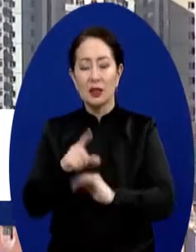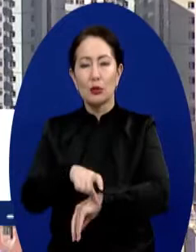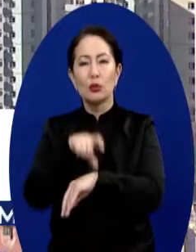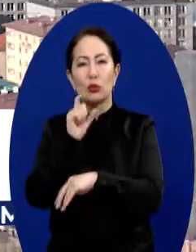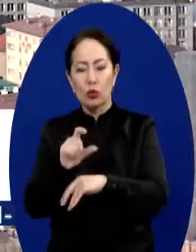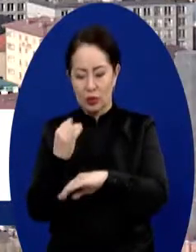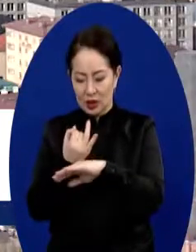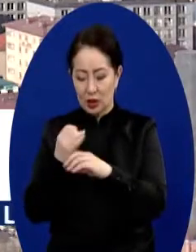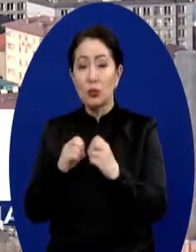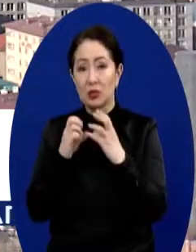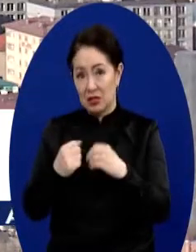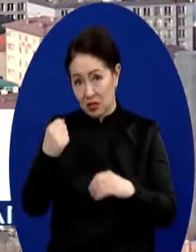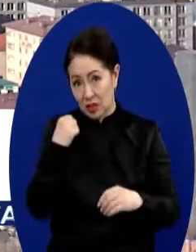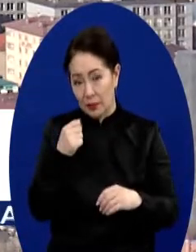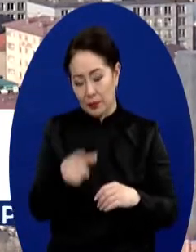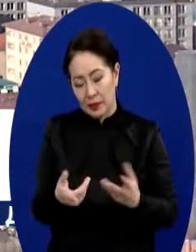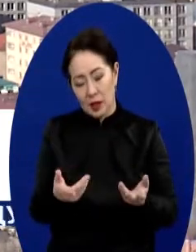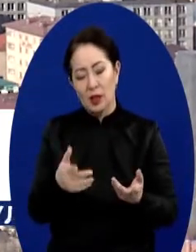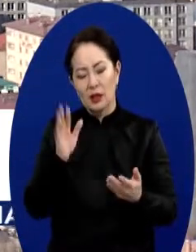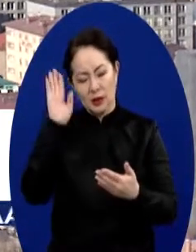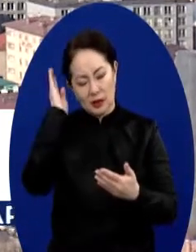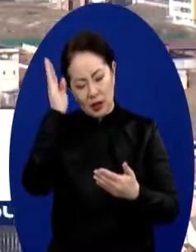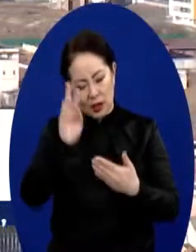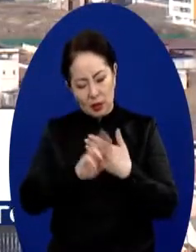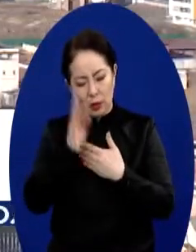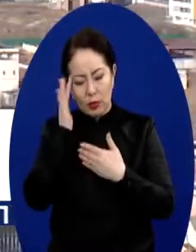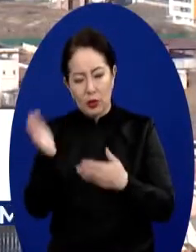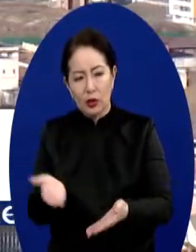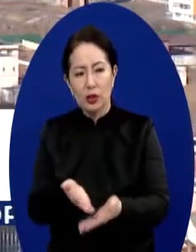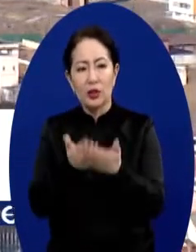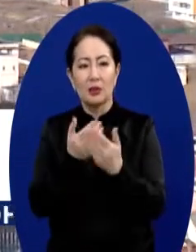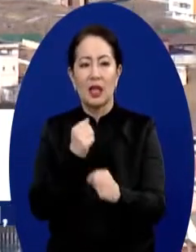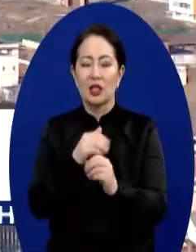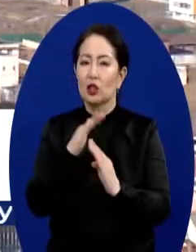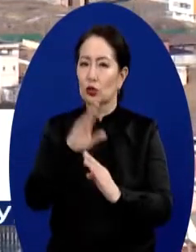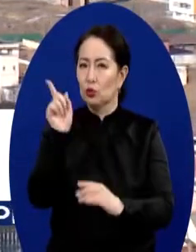хүчин инженерүүд бий болгоно. Иймд тэднийг цаашид бодлогоор дэмжих ажил зогсох учиргүй юм аа.